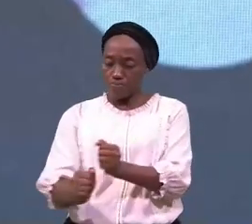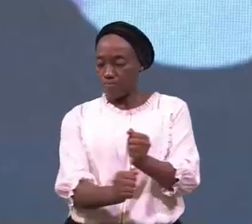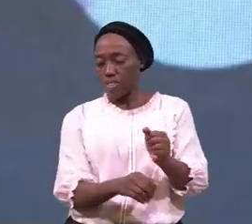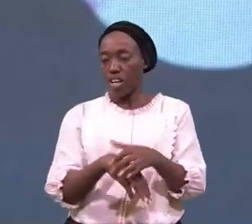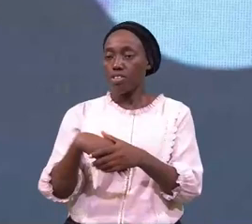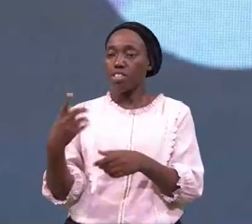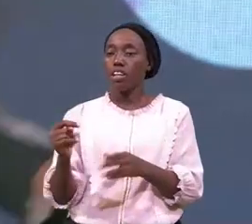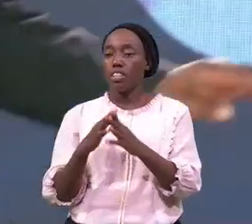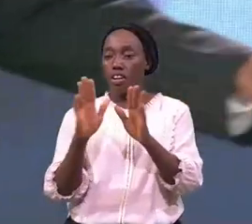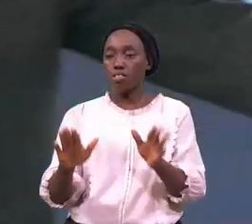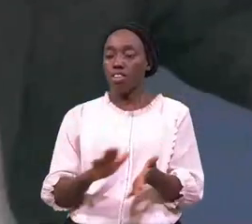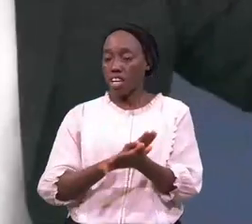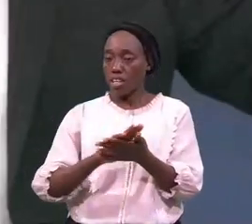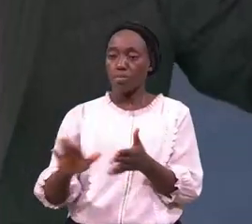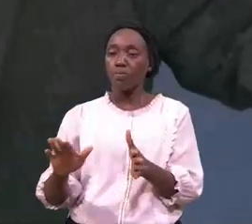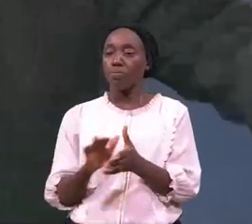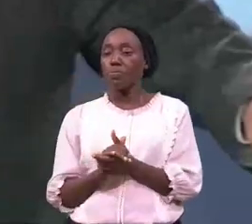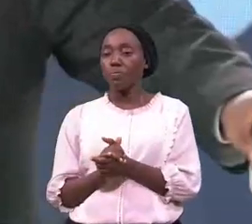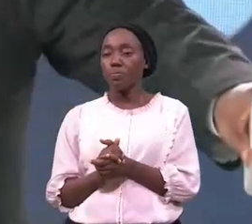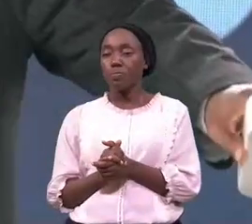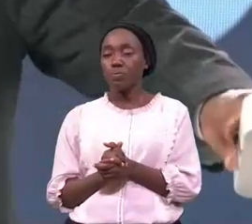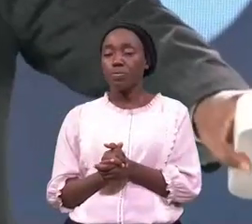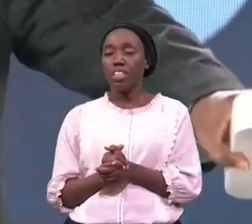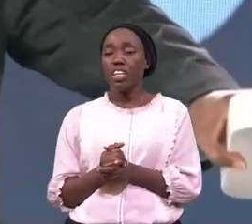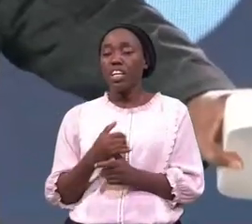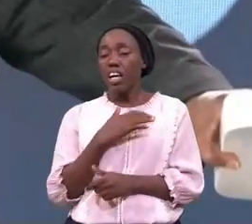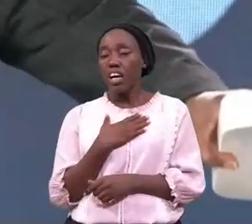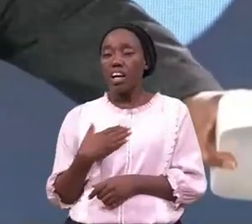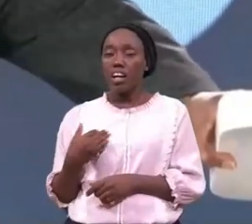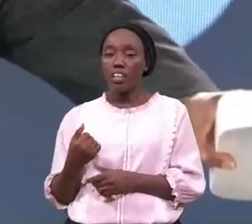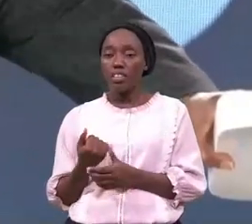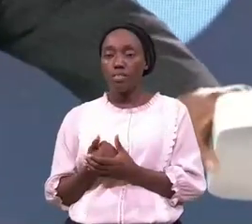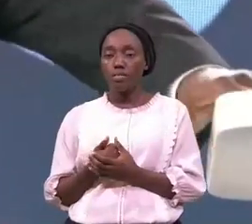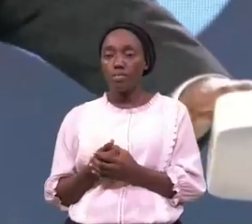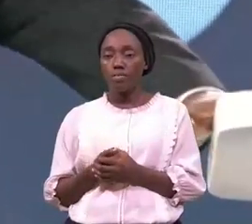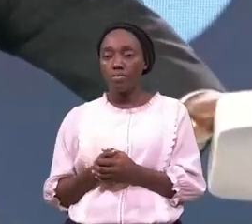Vous avez réglé tout ce qui est souillé à l'extérieur.